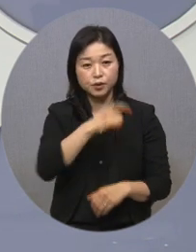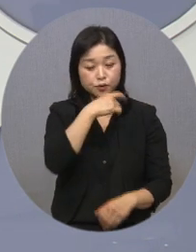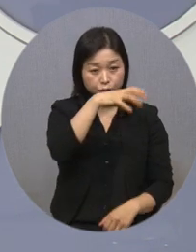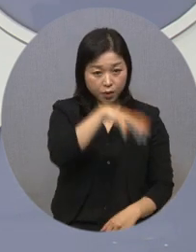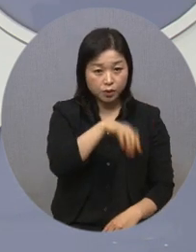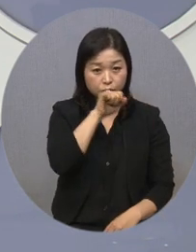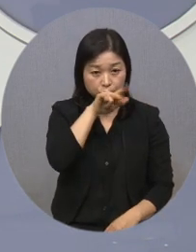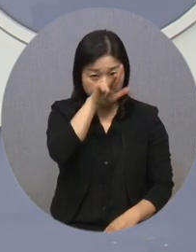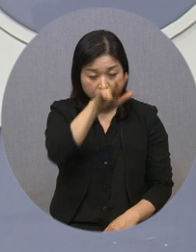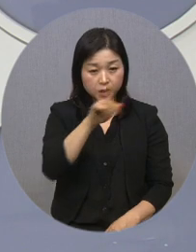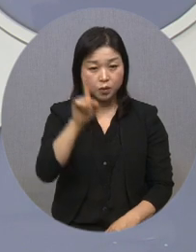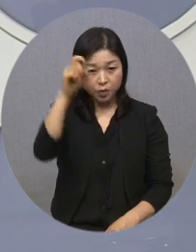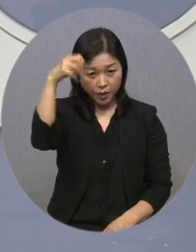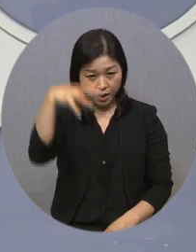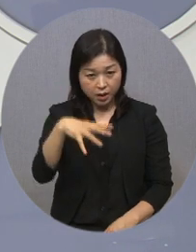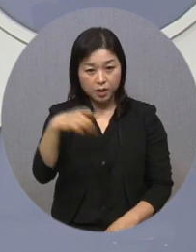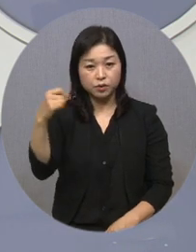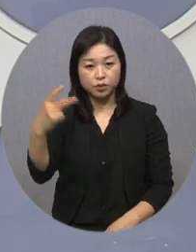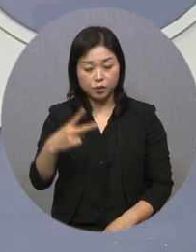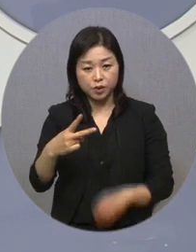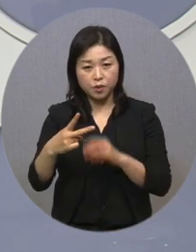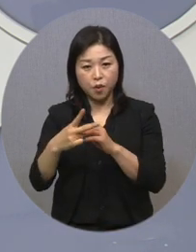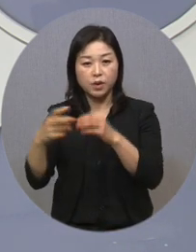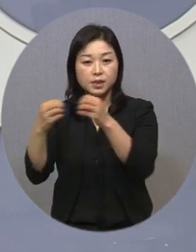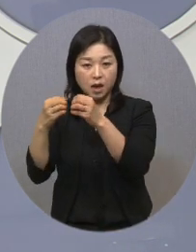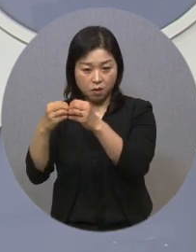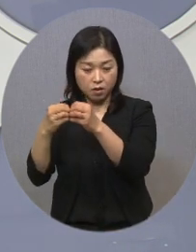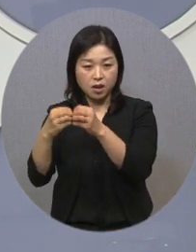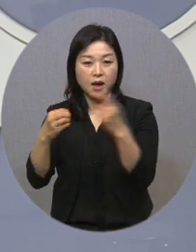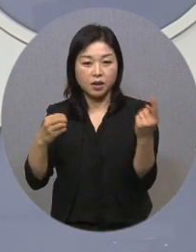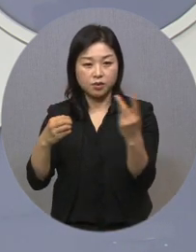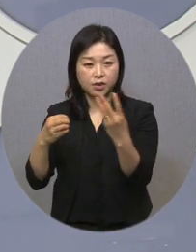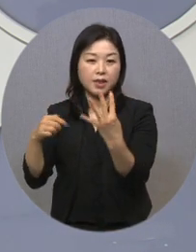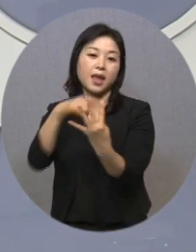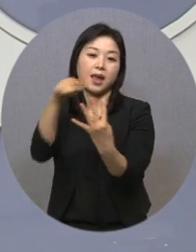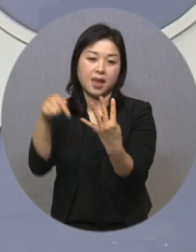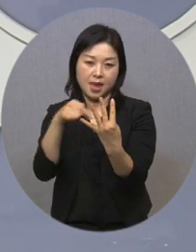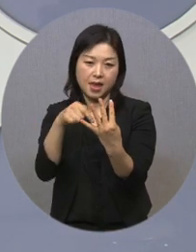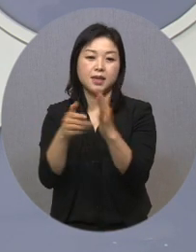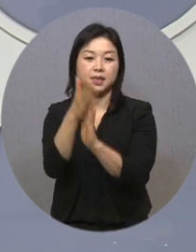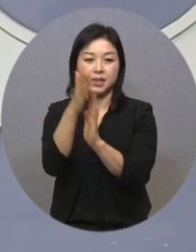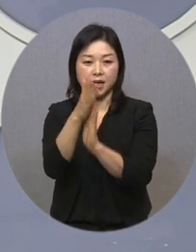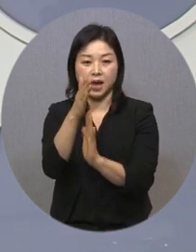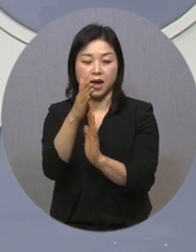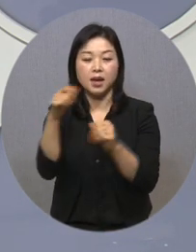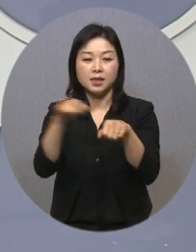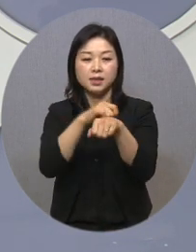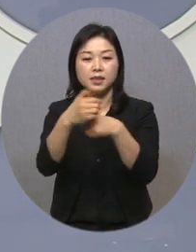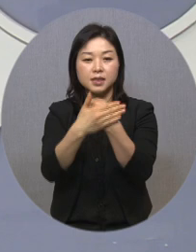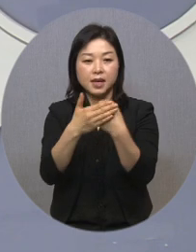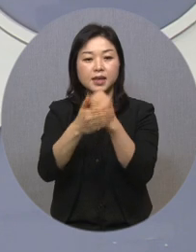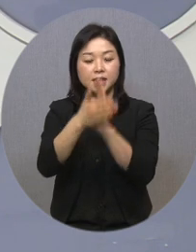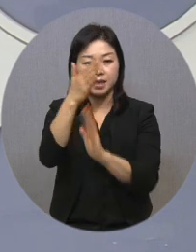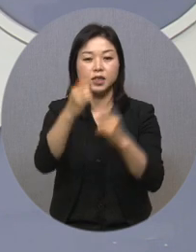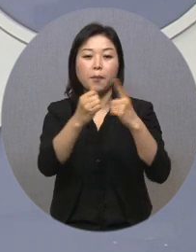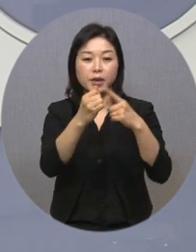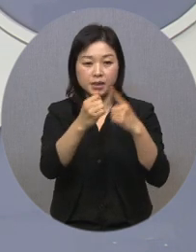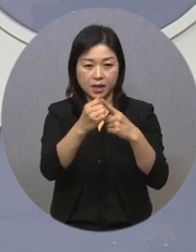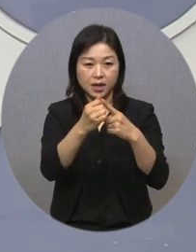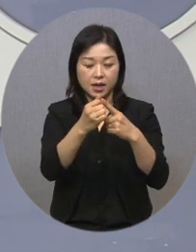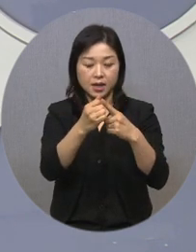수원시, 용인시, 고양시, 그리고 창원시 이렇게 해서 네 개의 시가 특례시의 1차적